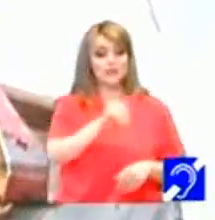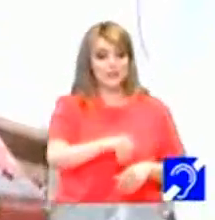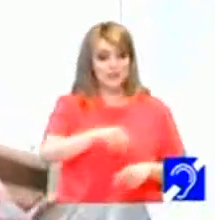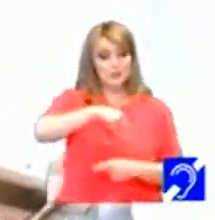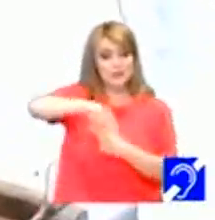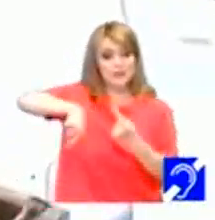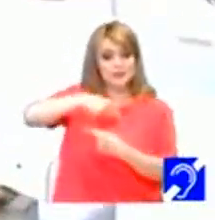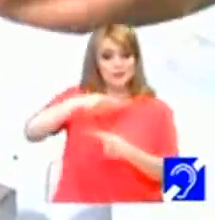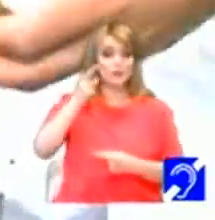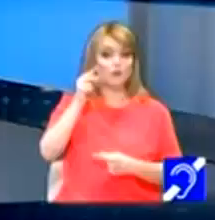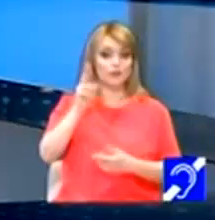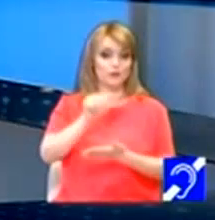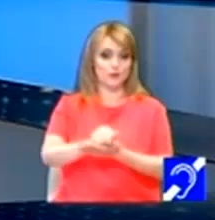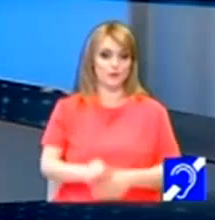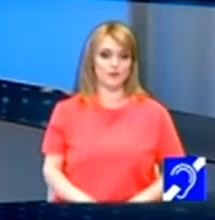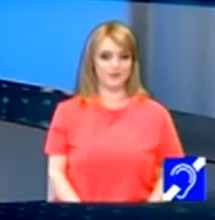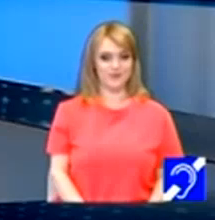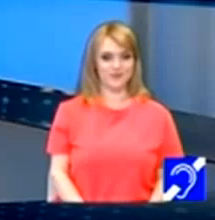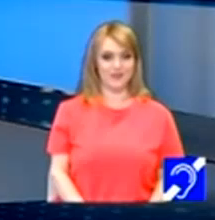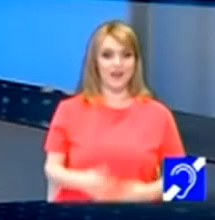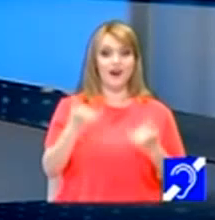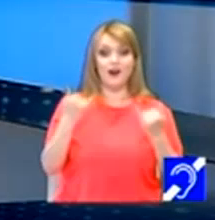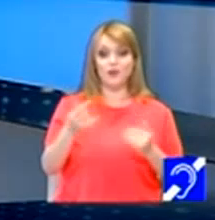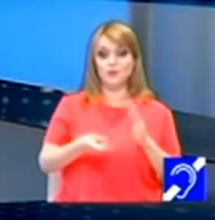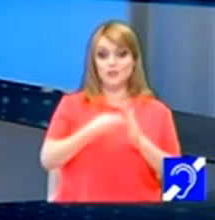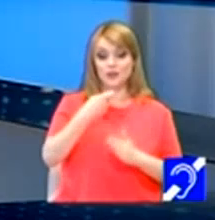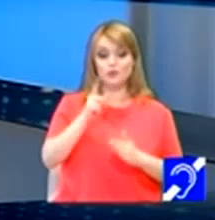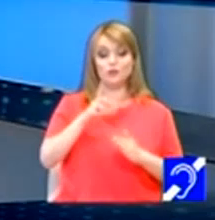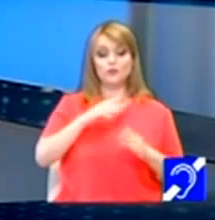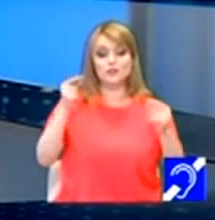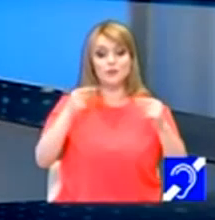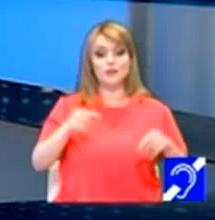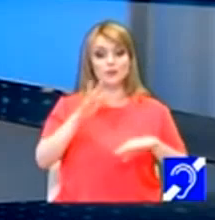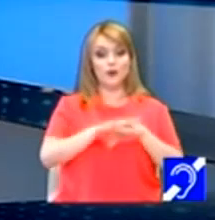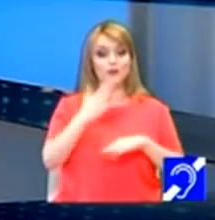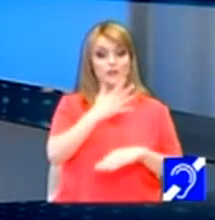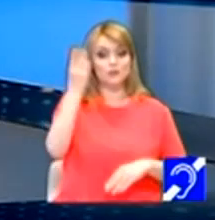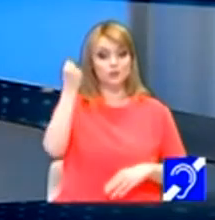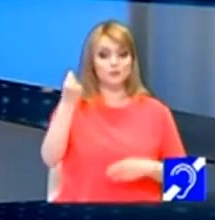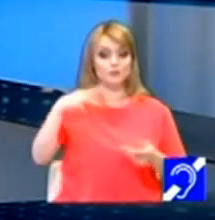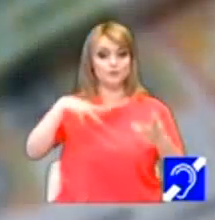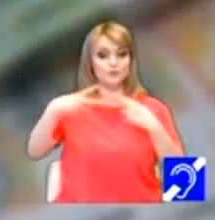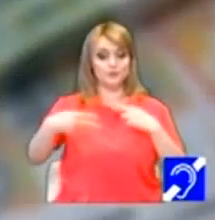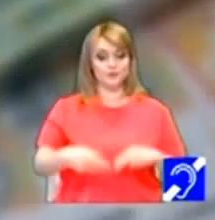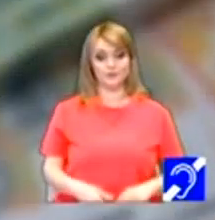de albine. Să vedem acum cotațiile valutare stabilite de Banca Națională a Moldovei.